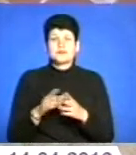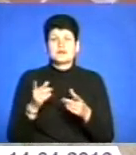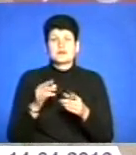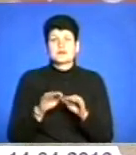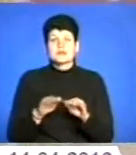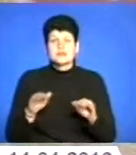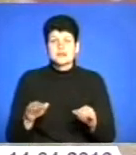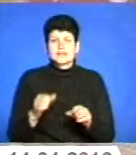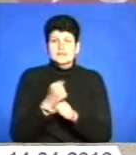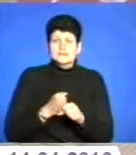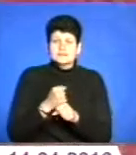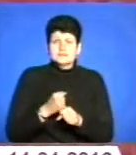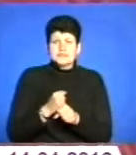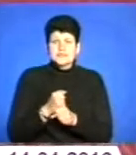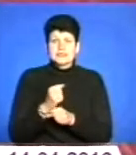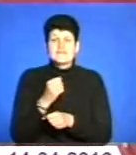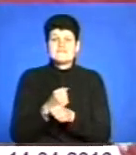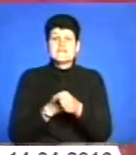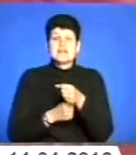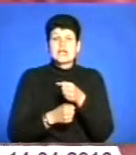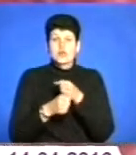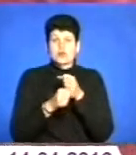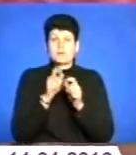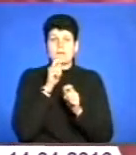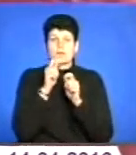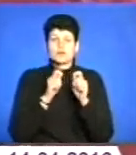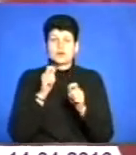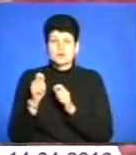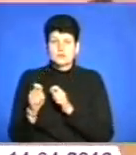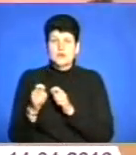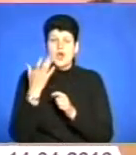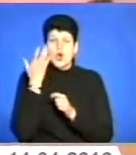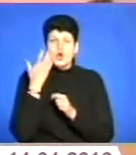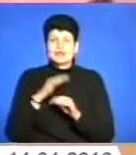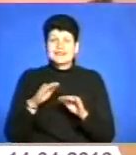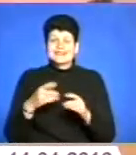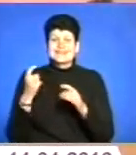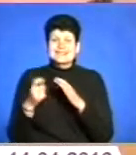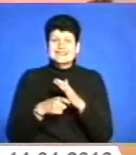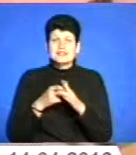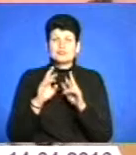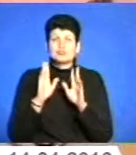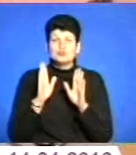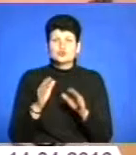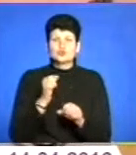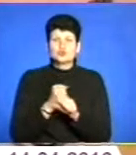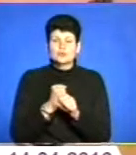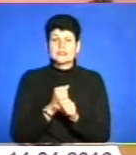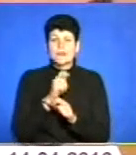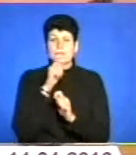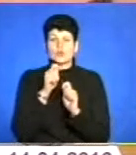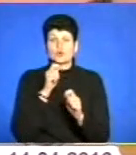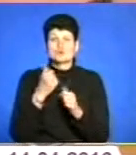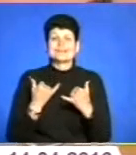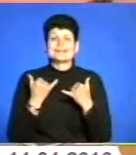вихователями невтомно трудилися над великодніми подарунками для них. Коли дітки дізналися, що вони будуть робити всі подарунки для солдат,